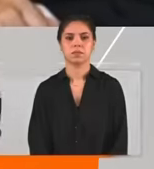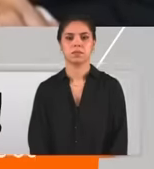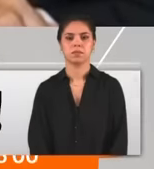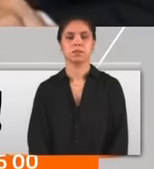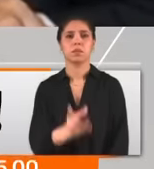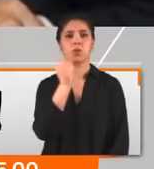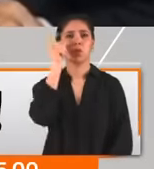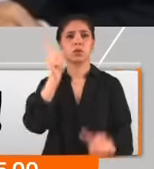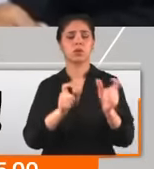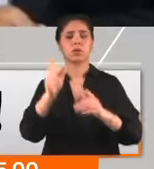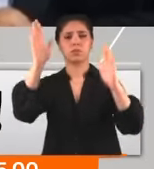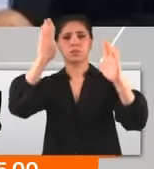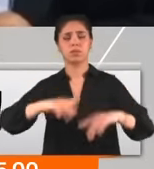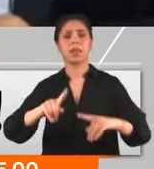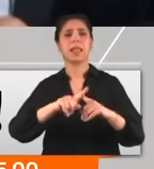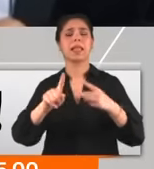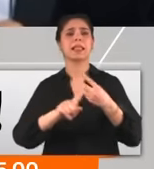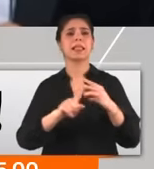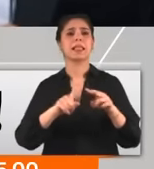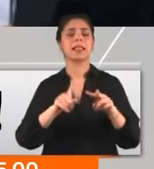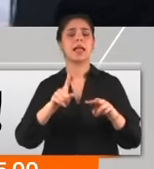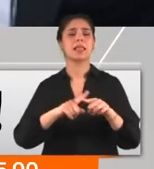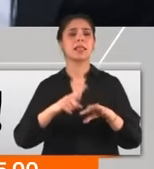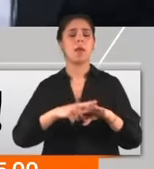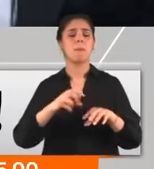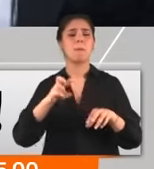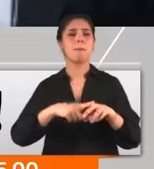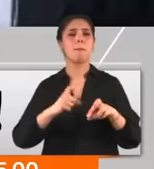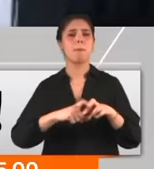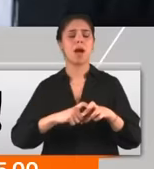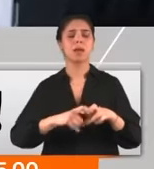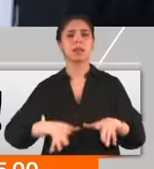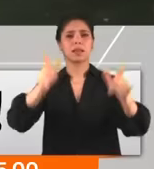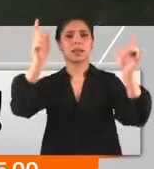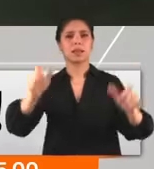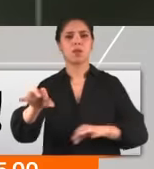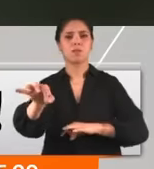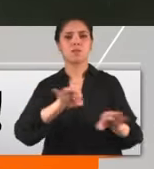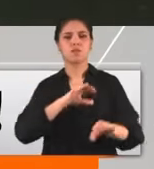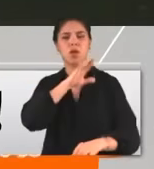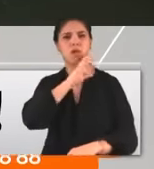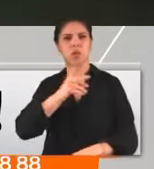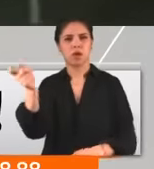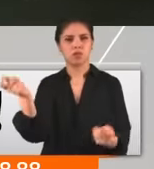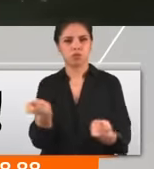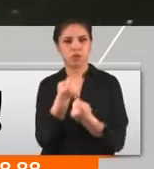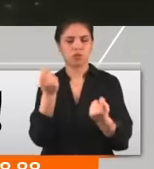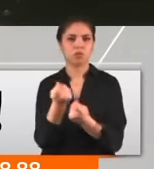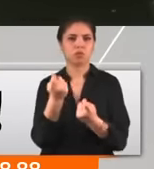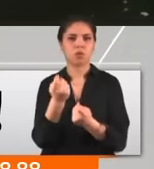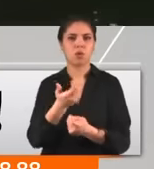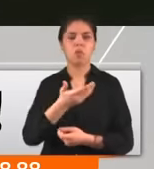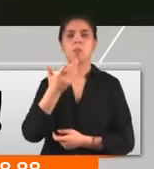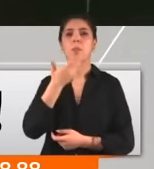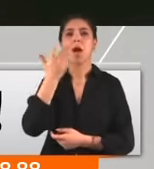Onlarca kişiye mezar olan Penta Park sitesinin müteahhitlerinden Mesut Başkırsa tekneyle yurt dışına çıkmaya çalışırken